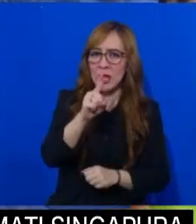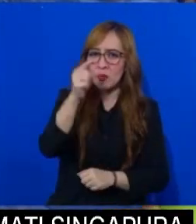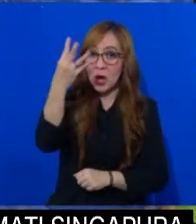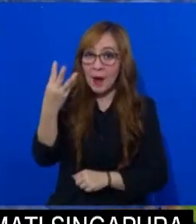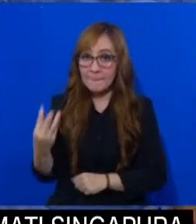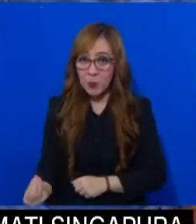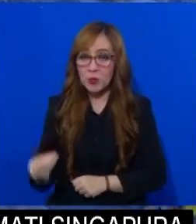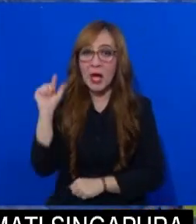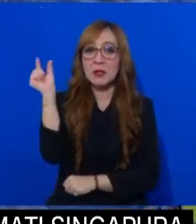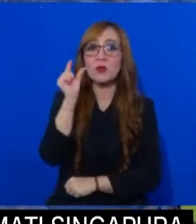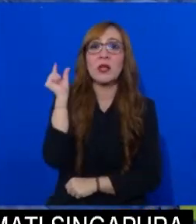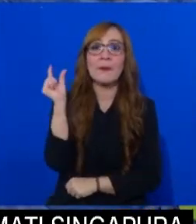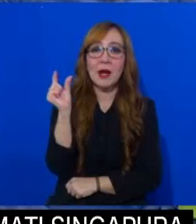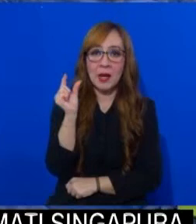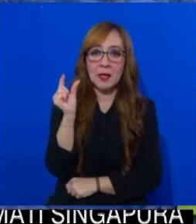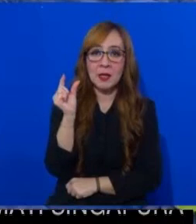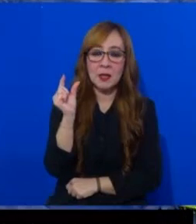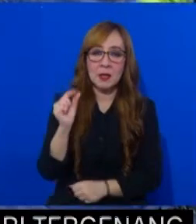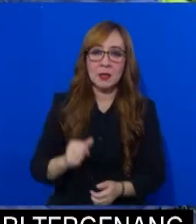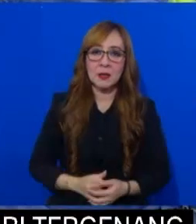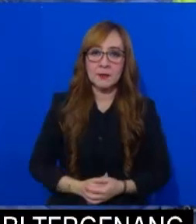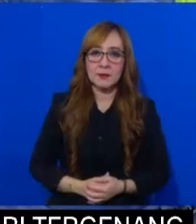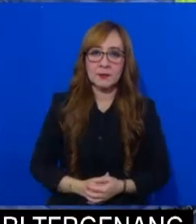prioritas. Gitu.